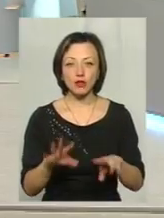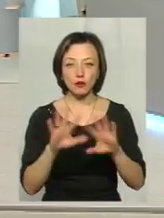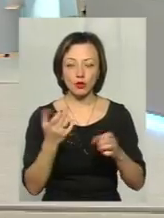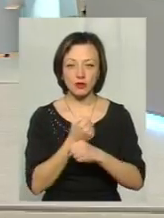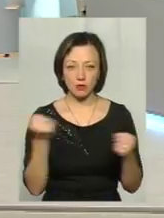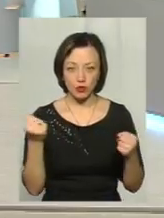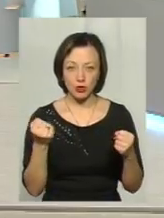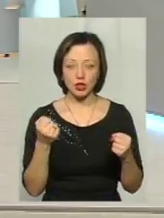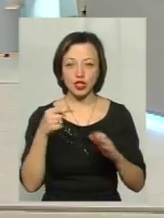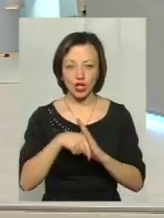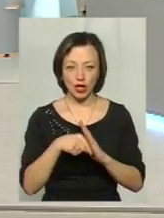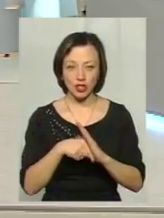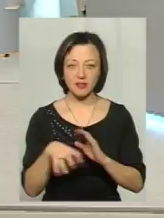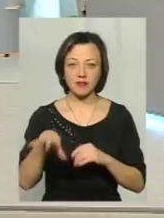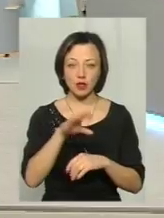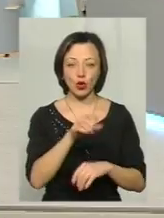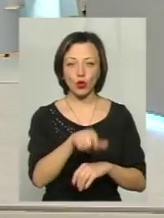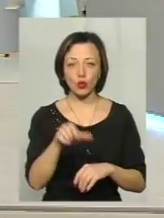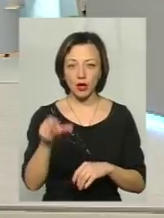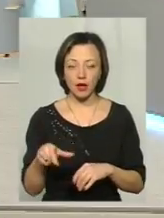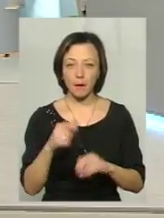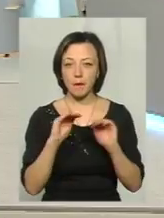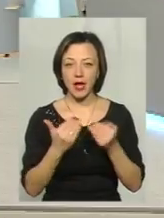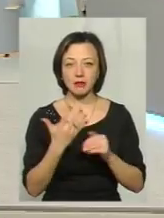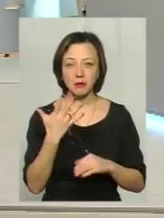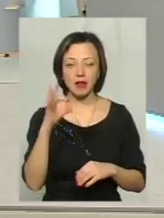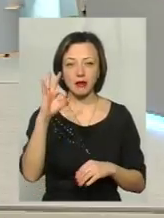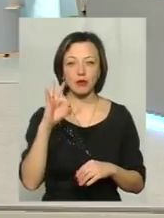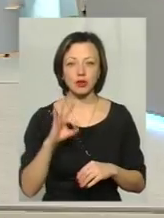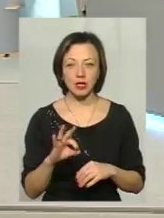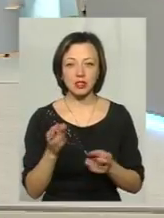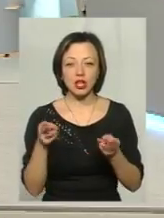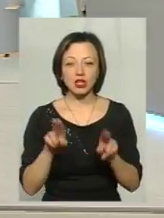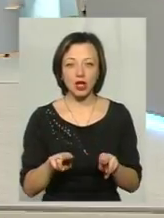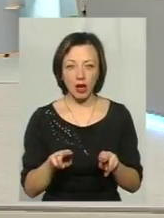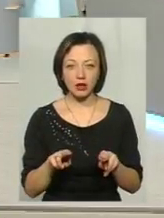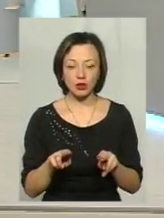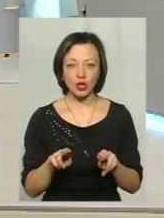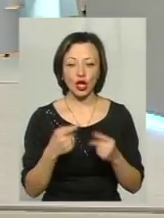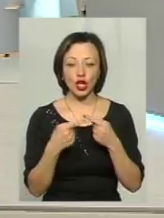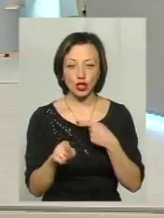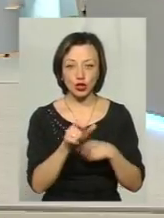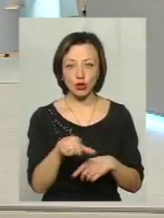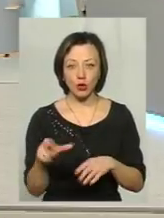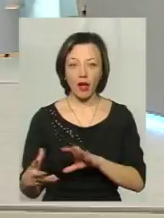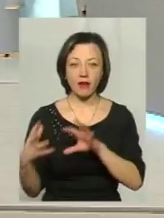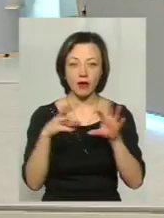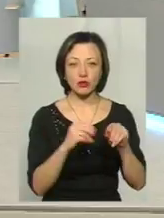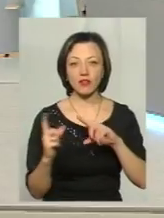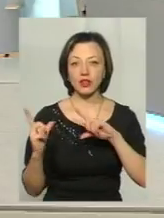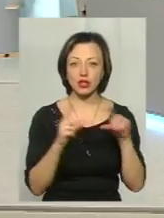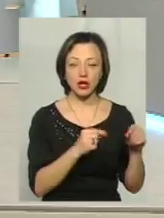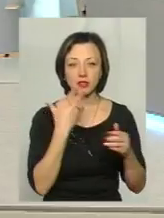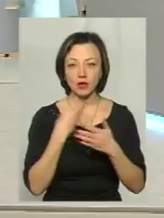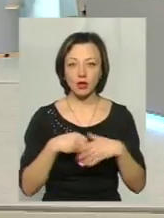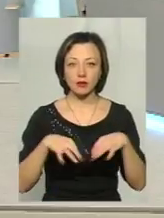зірвуться, значить, зі всіх людей щось менше 5% залишається. Ось інші евакуюються, виїжджають